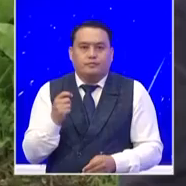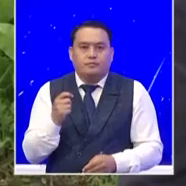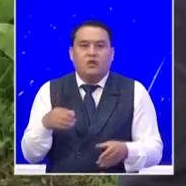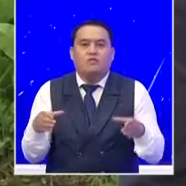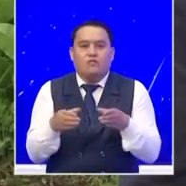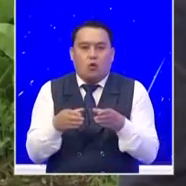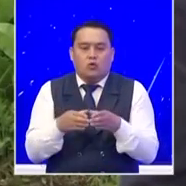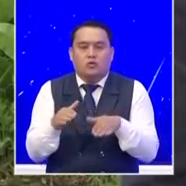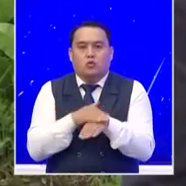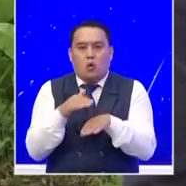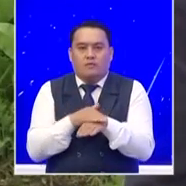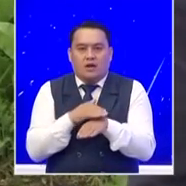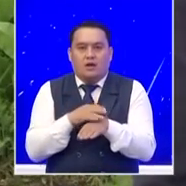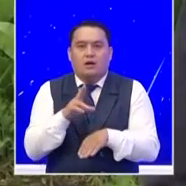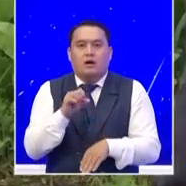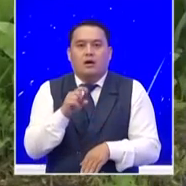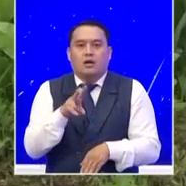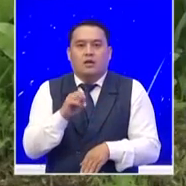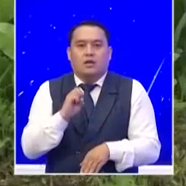фонда, благотворительного фонда «Харикет».